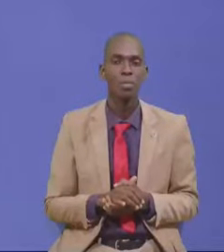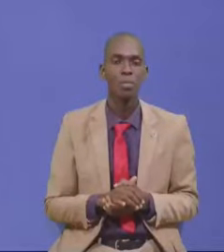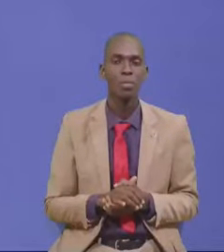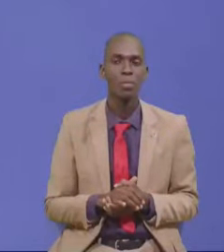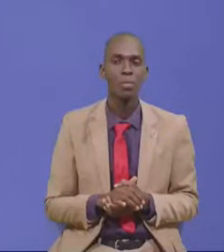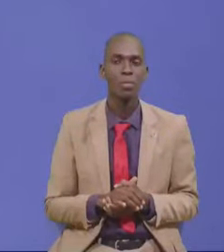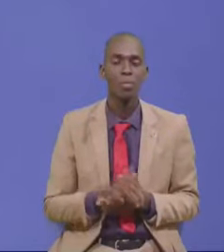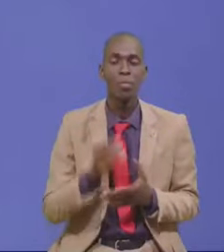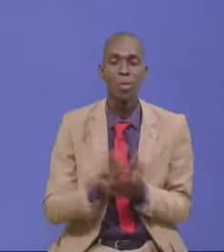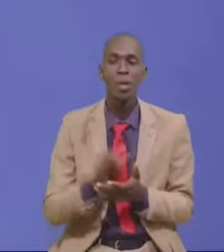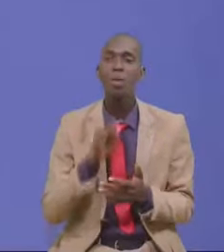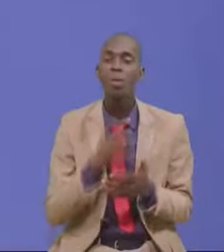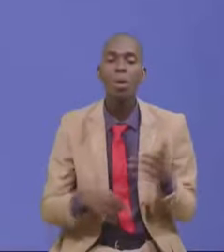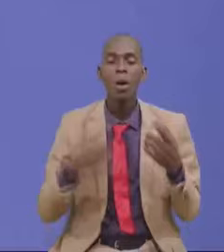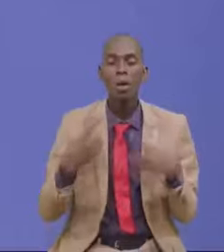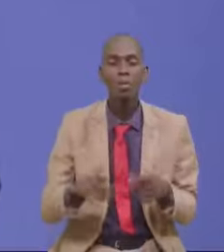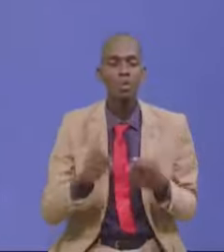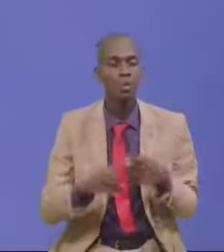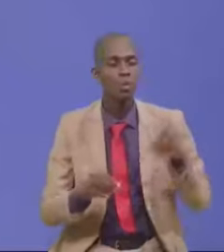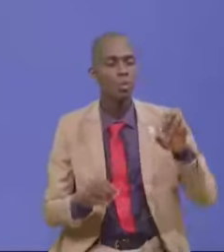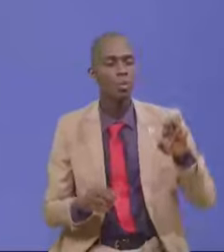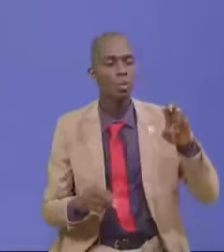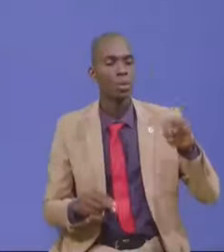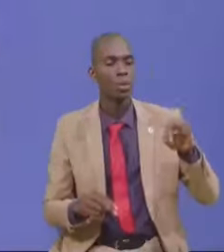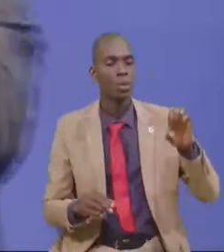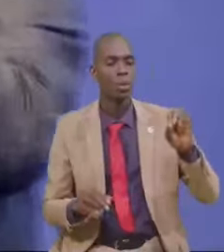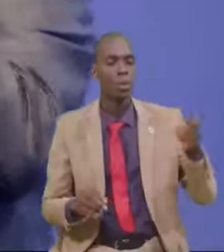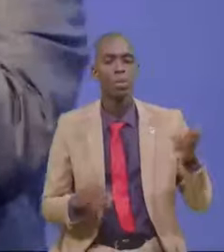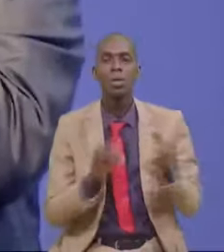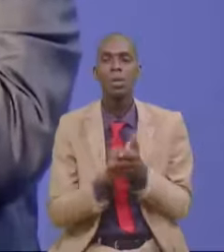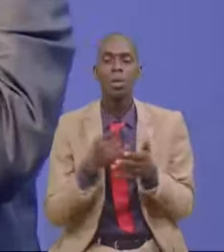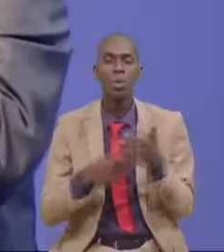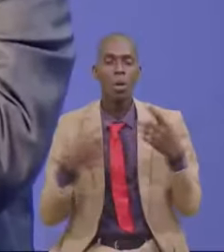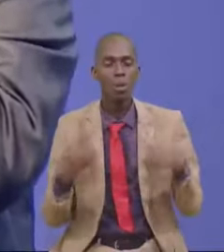C'est ce qui est arrivé à Enoch. C'est ce qui est arrivé à Élie.